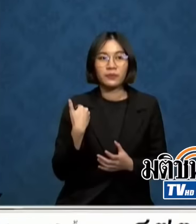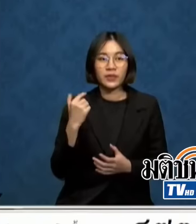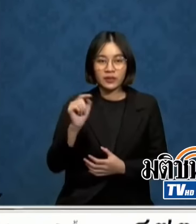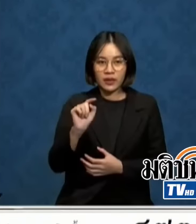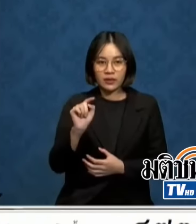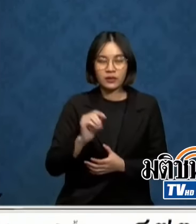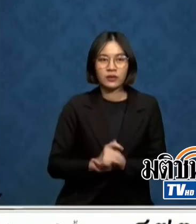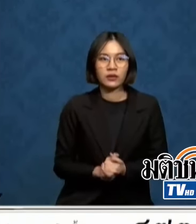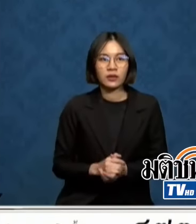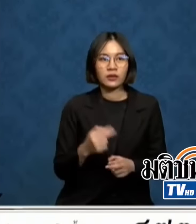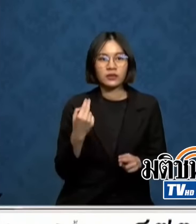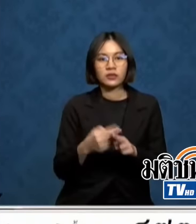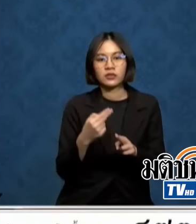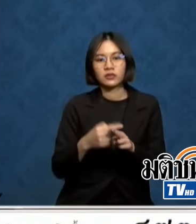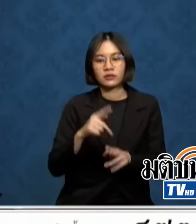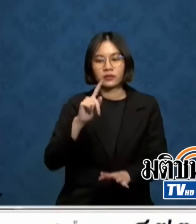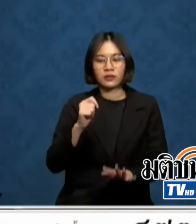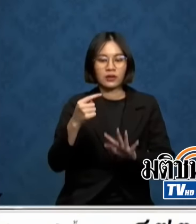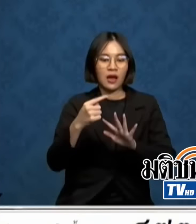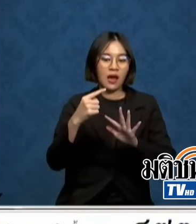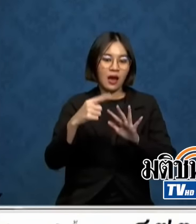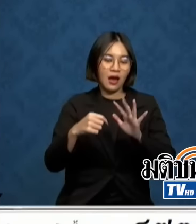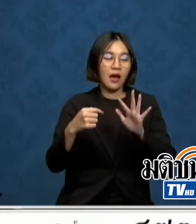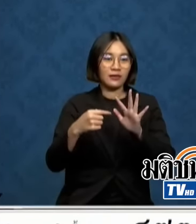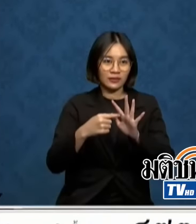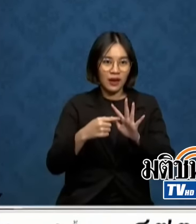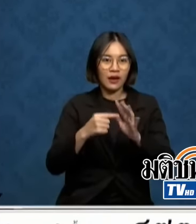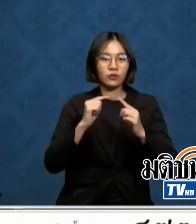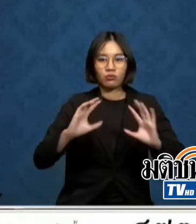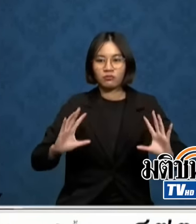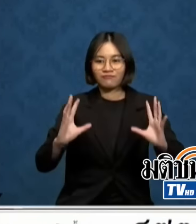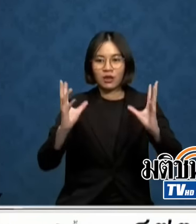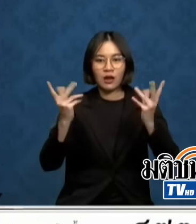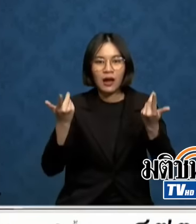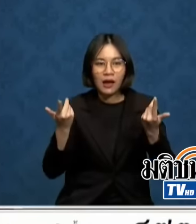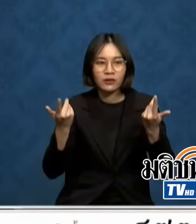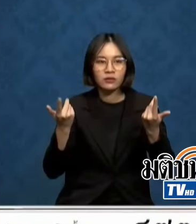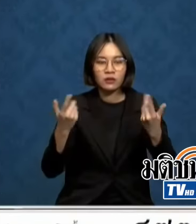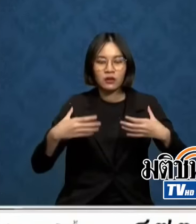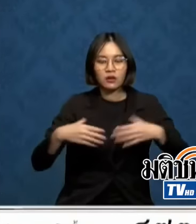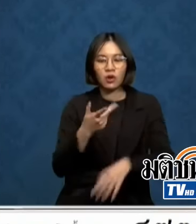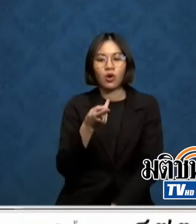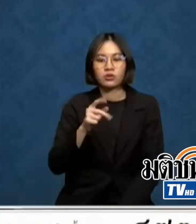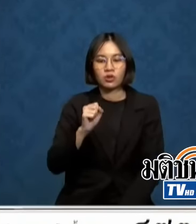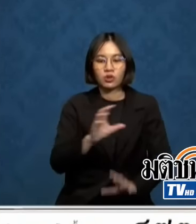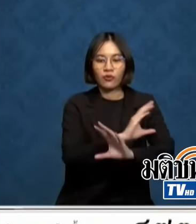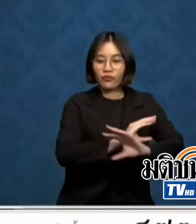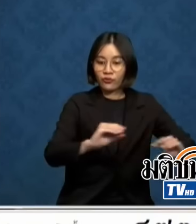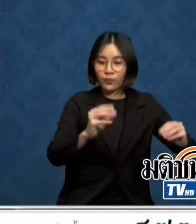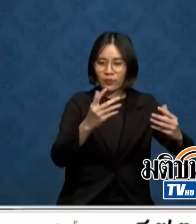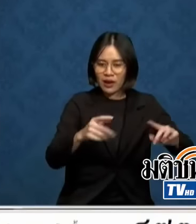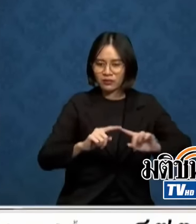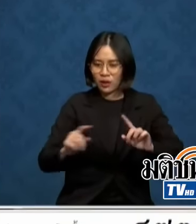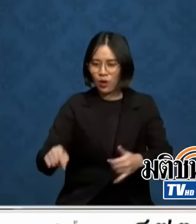กรณีของคุณต้าวันเฉลิมที่ถึงแม้ว่าการสูญหายจะเกิดขึ้นหลังจากที่ยุคคสชได้สิ้นสุดลง